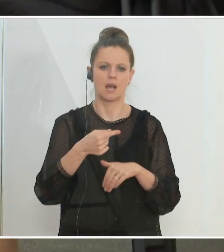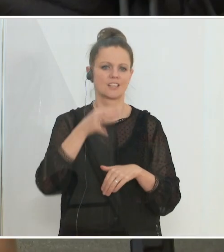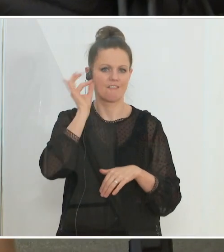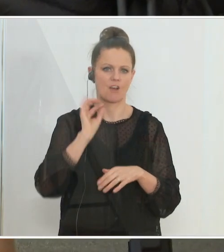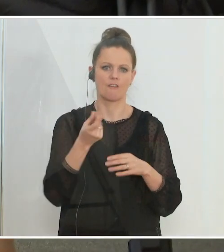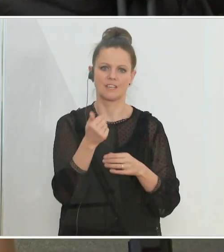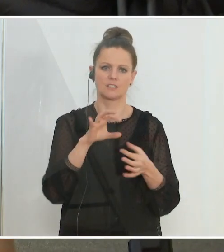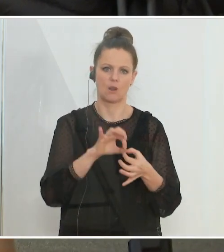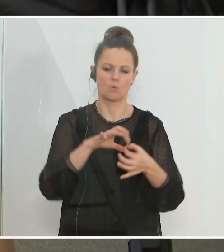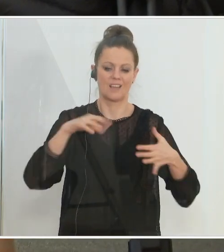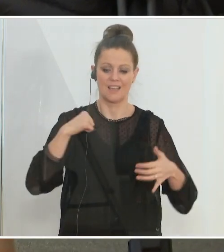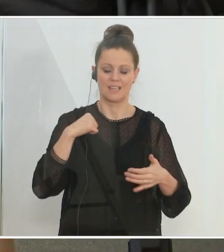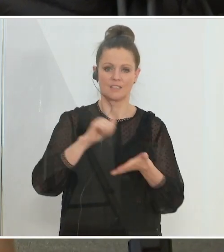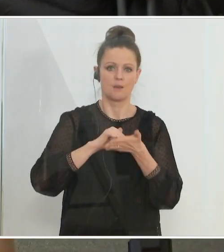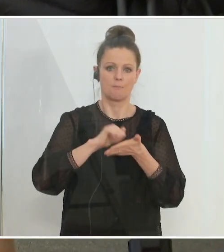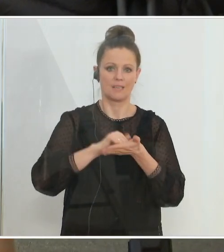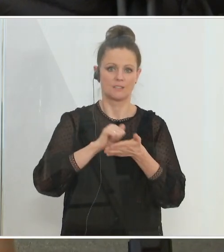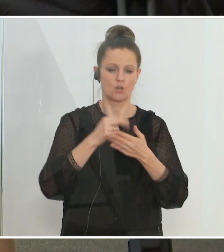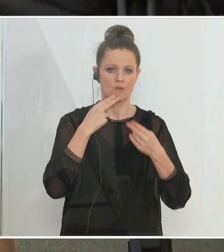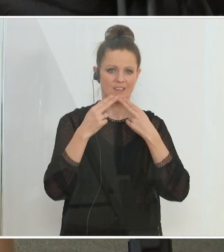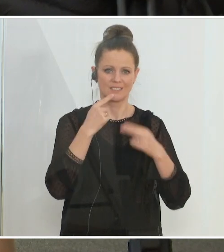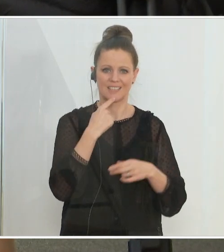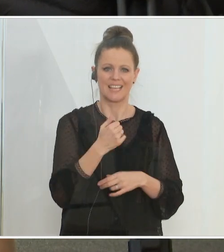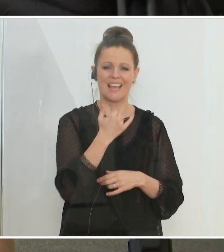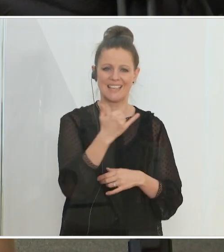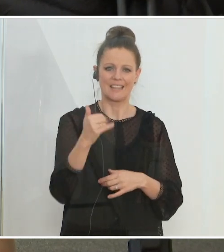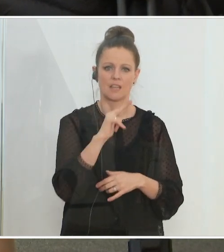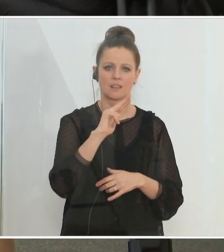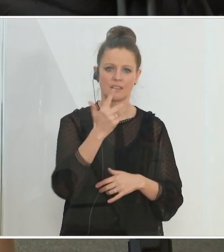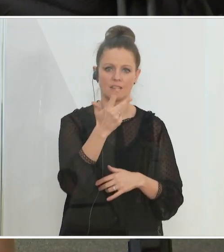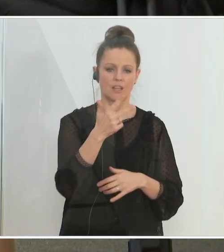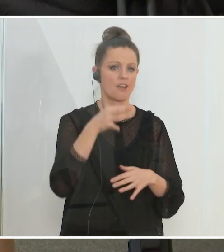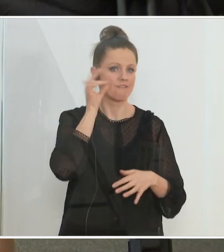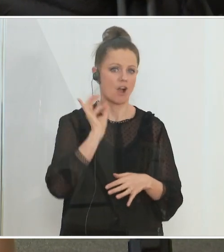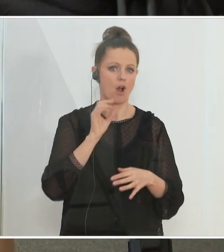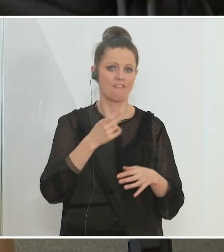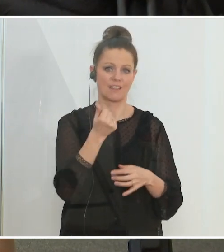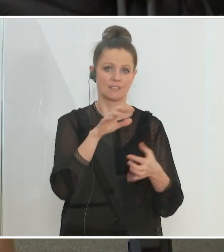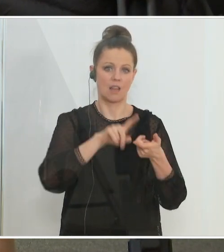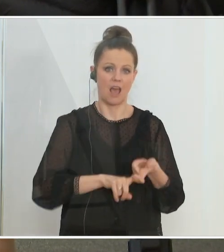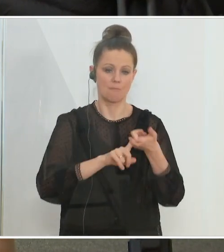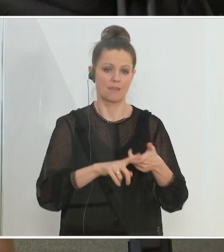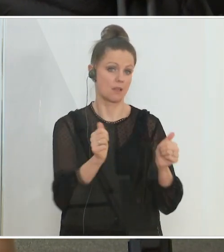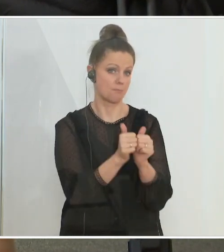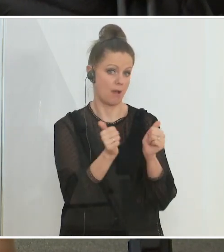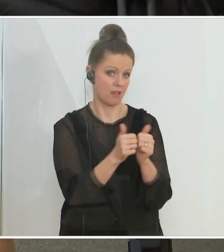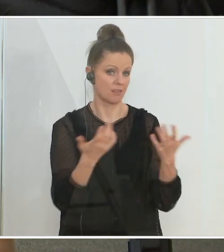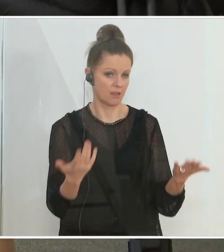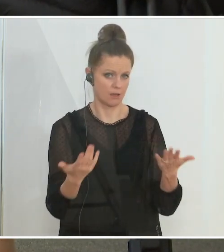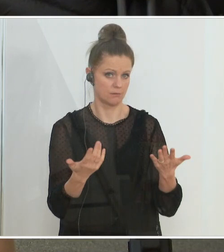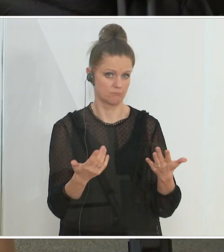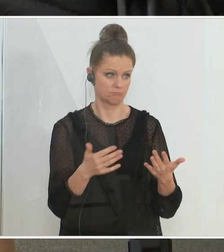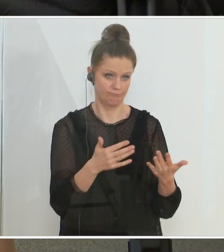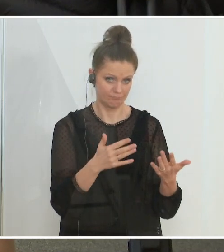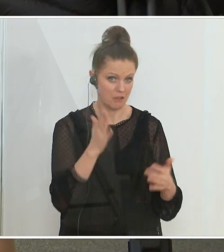Ich war gestern in einer Pressekonferenz, wo präsentiert wurde, dass immer noch jede dritte Frau finanziell abhängig ist, zum Beispiel vom Partner. Hat man da viel